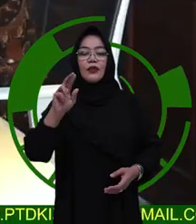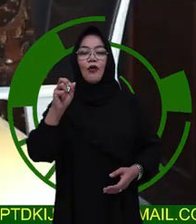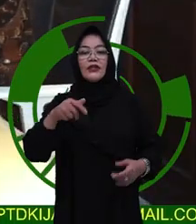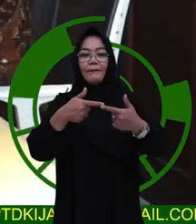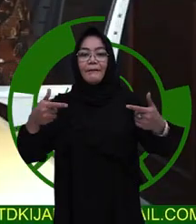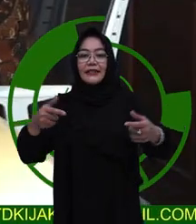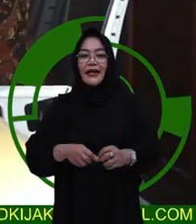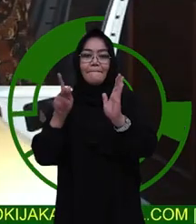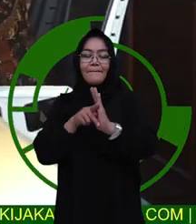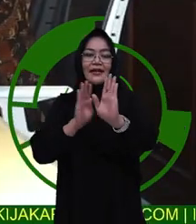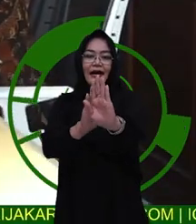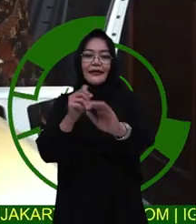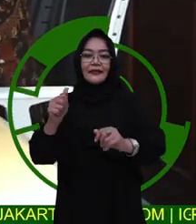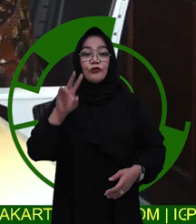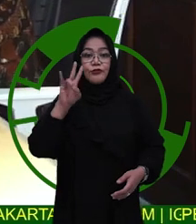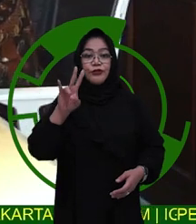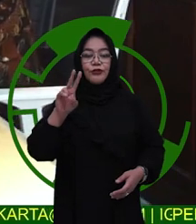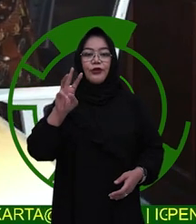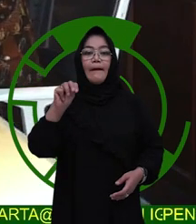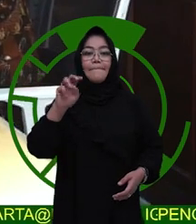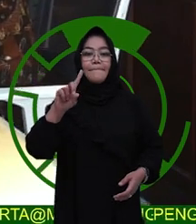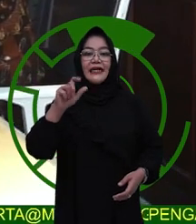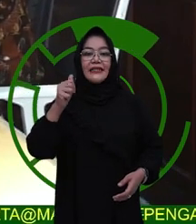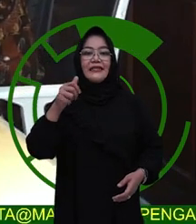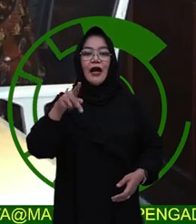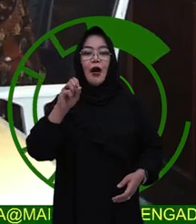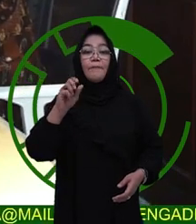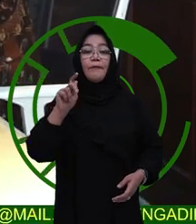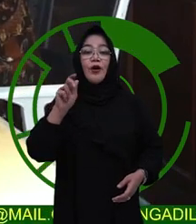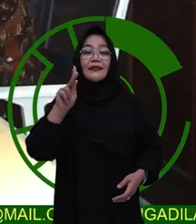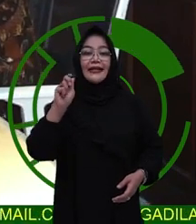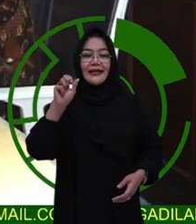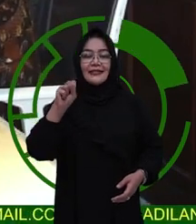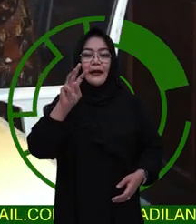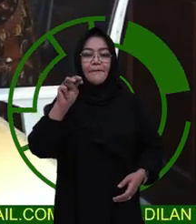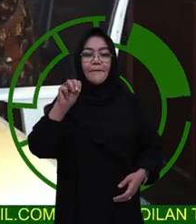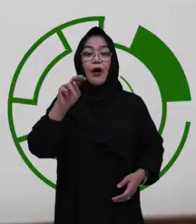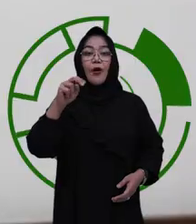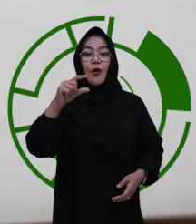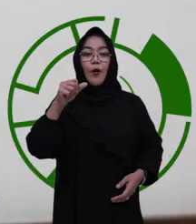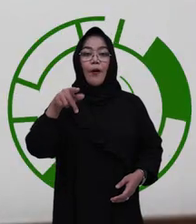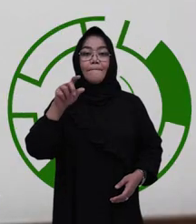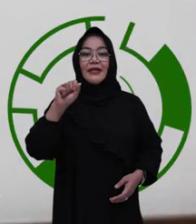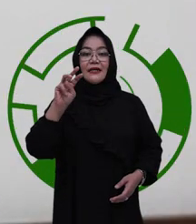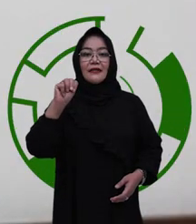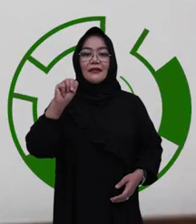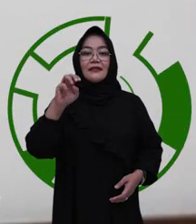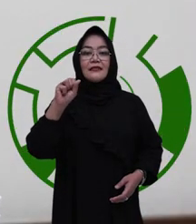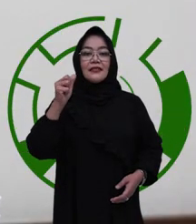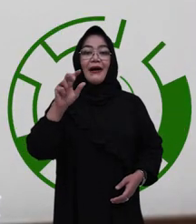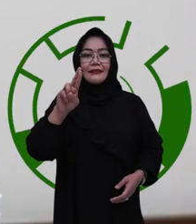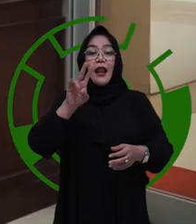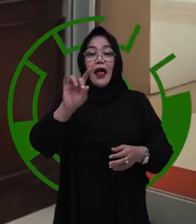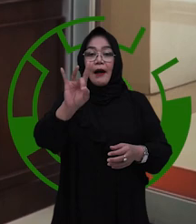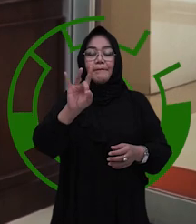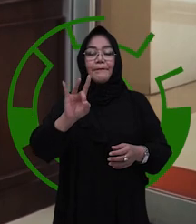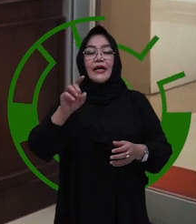7. Media Podcast, Ngopi Smart, Pengadilan Tinggi DKI Jakarta. Dan